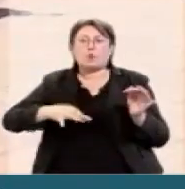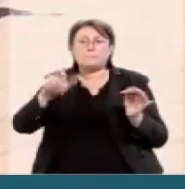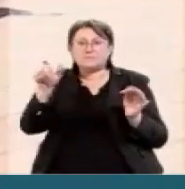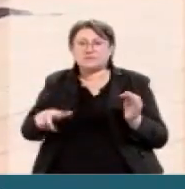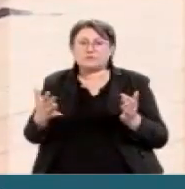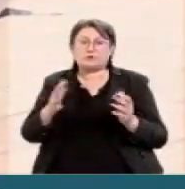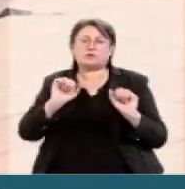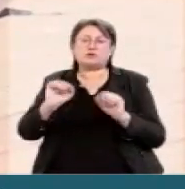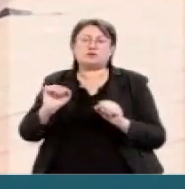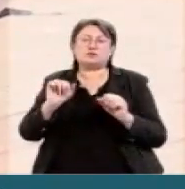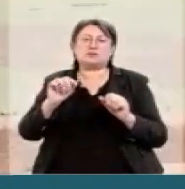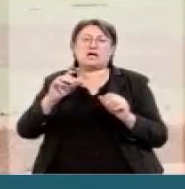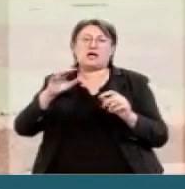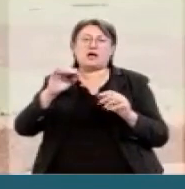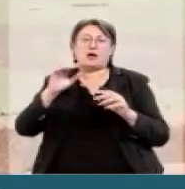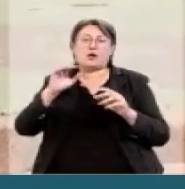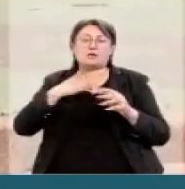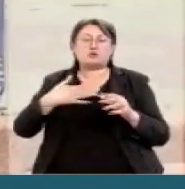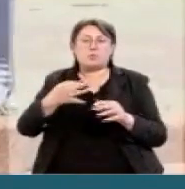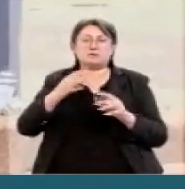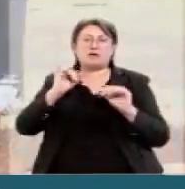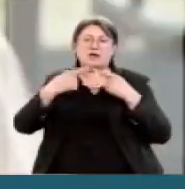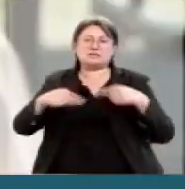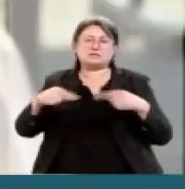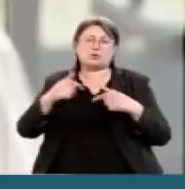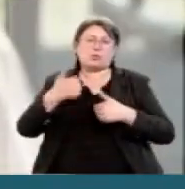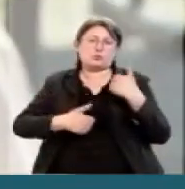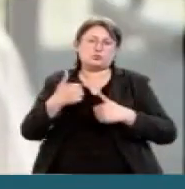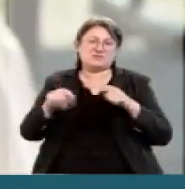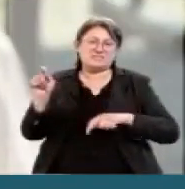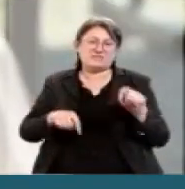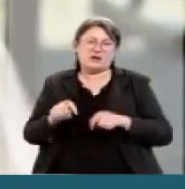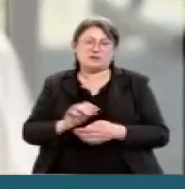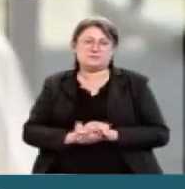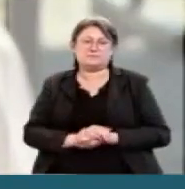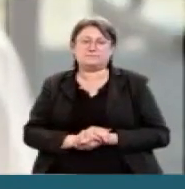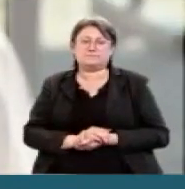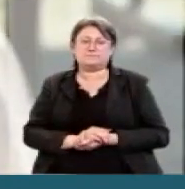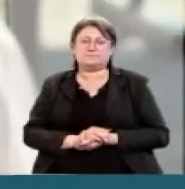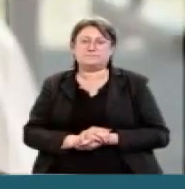которые защищают честь области на различных конкурсах и фестивалях. Алмажан Аманкельдинова, Диас Бисенов, телеканал «Кустанай».